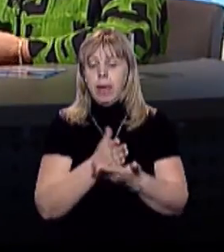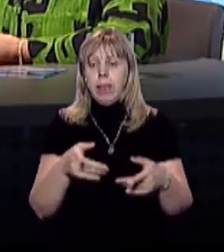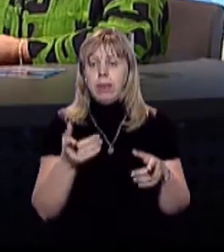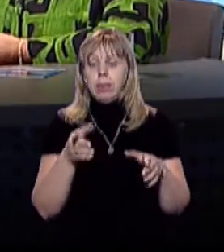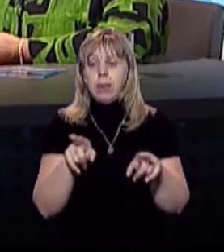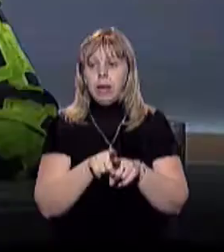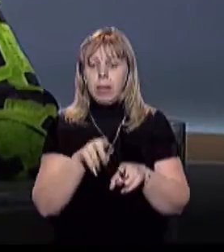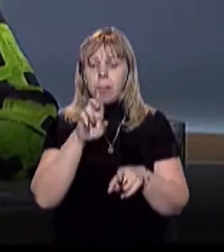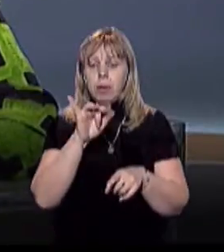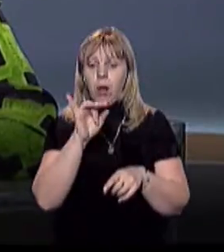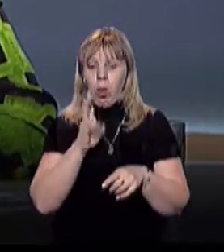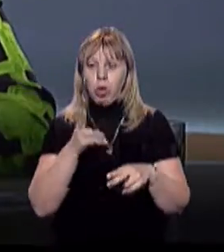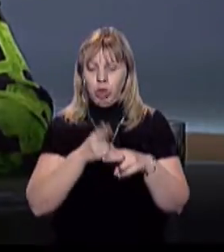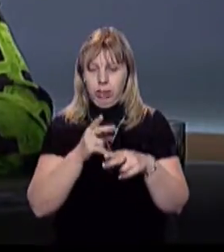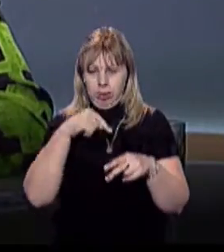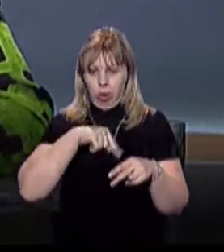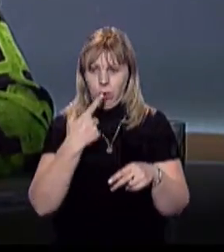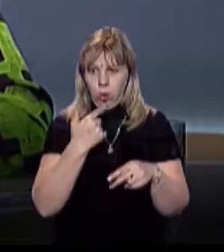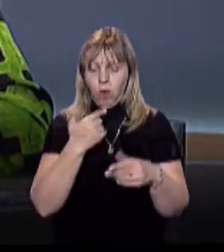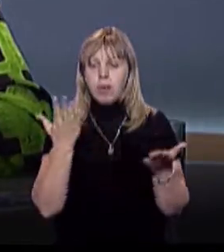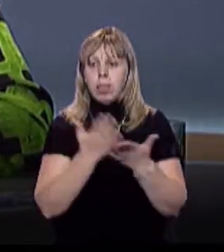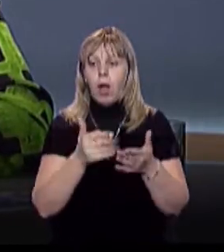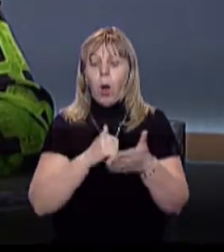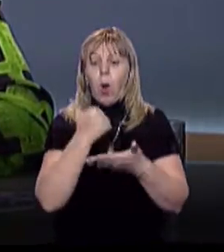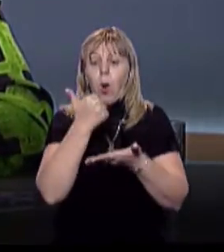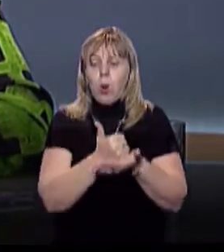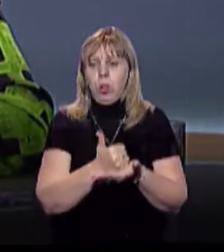такий білок залізоумісний, котрий є